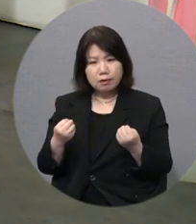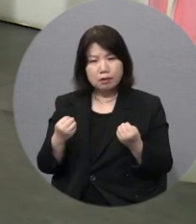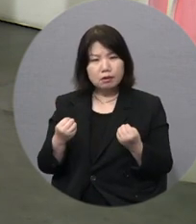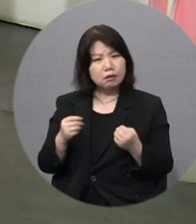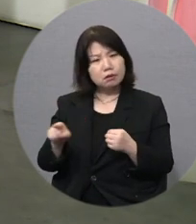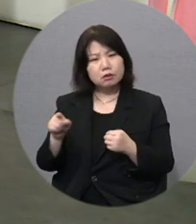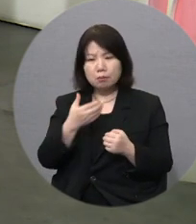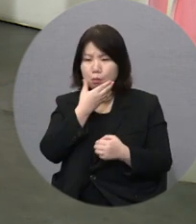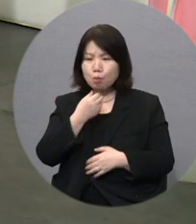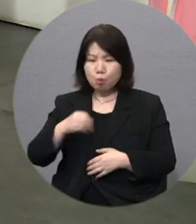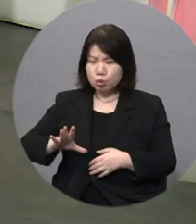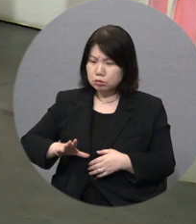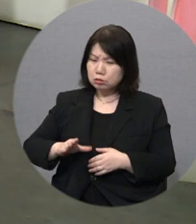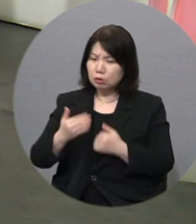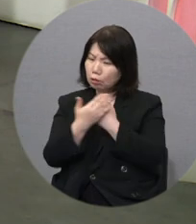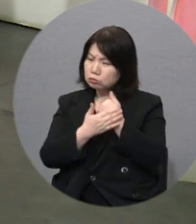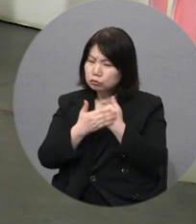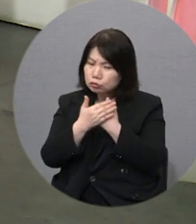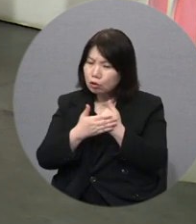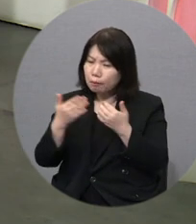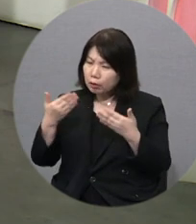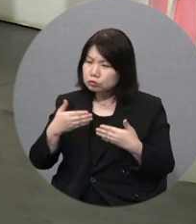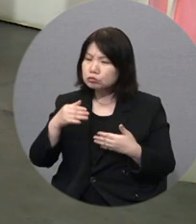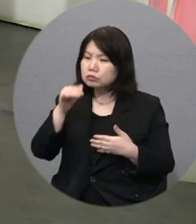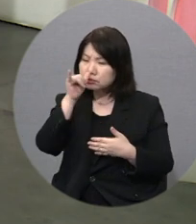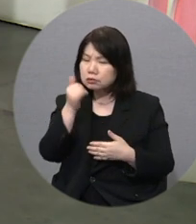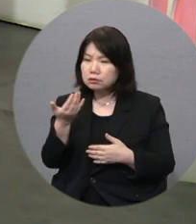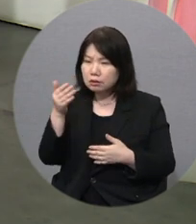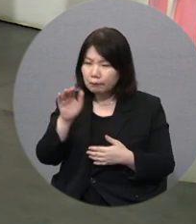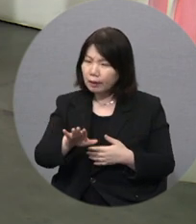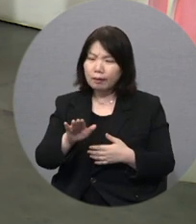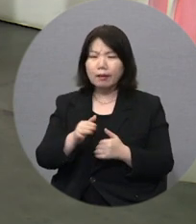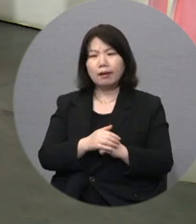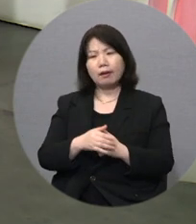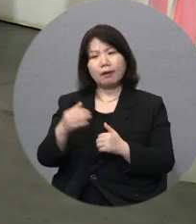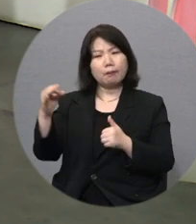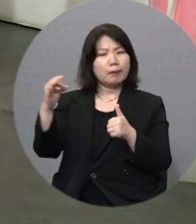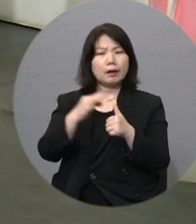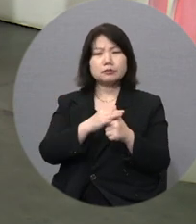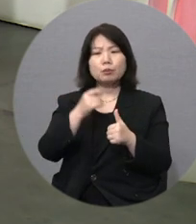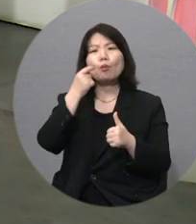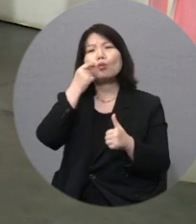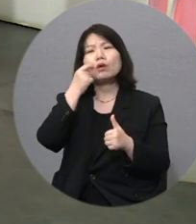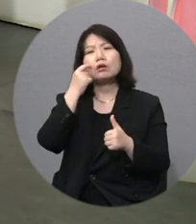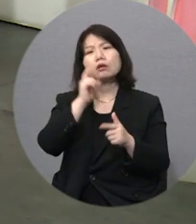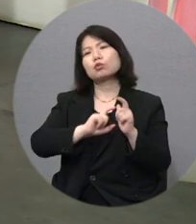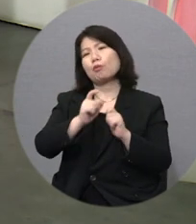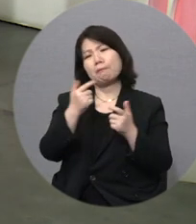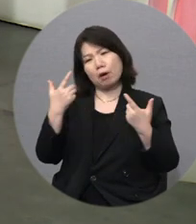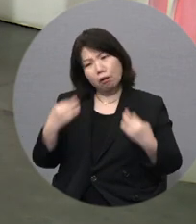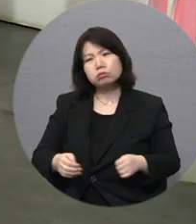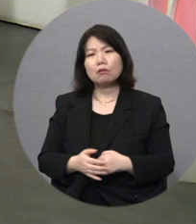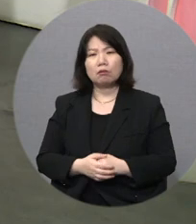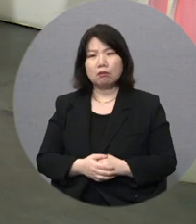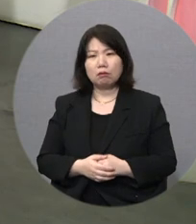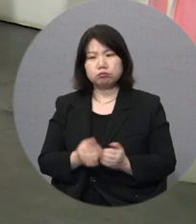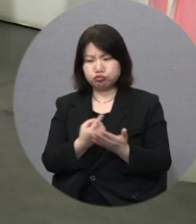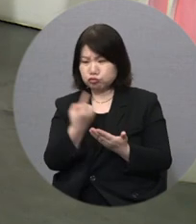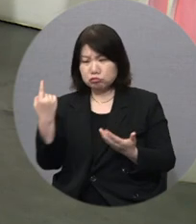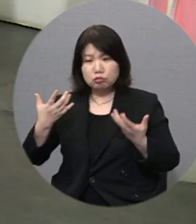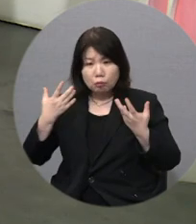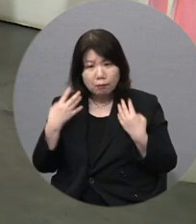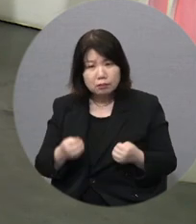그 복지혜택 를 받는 분들은 또 많이 있지만은 받지 못하는 분이 더욱더 많 많다는 사실을 좀